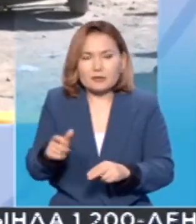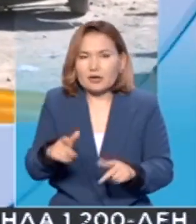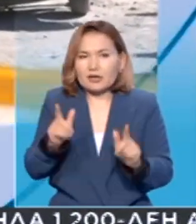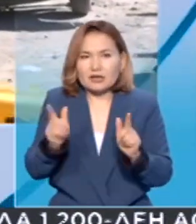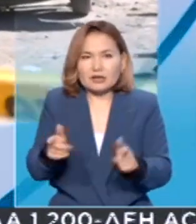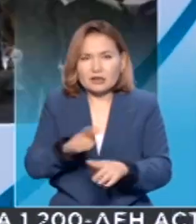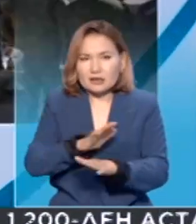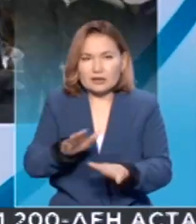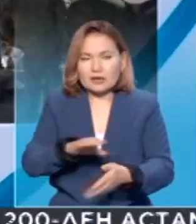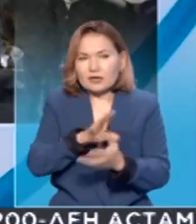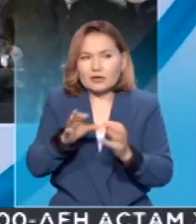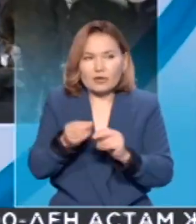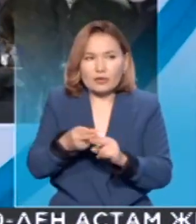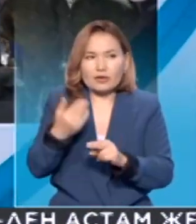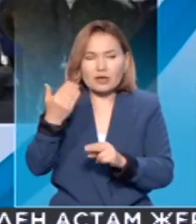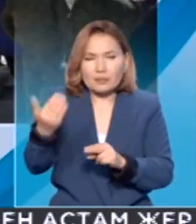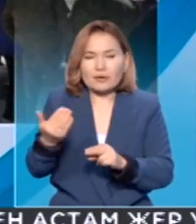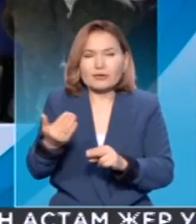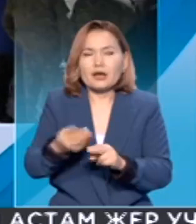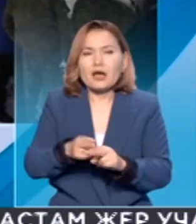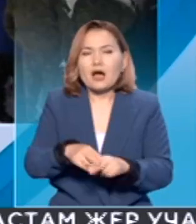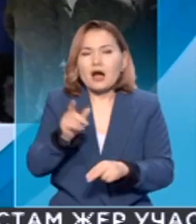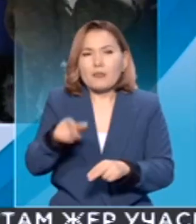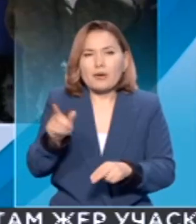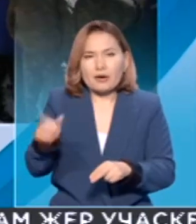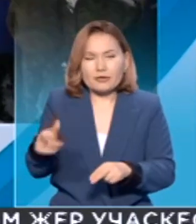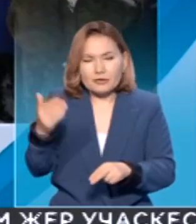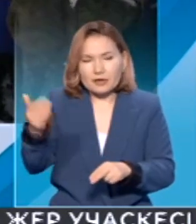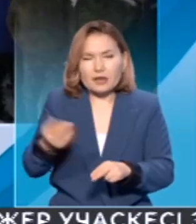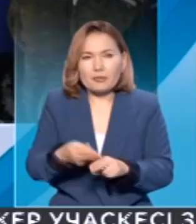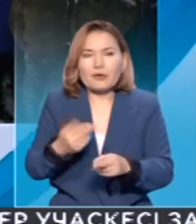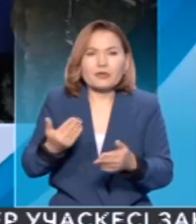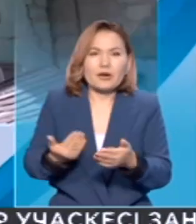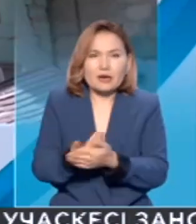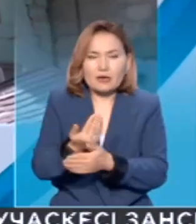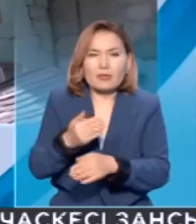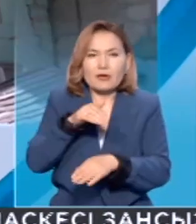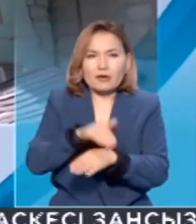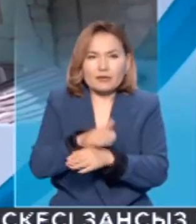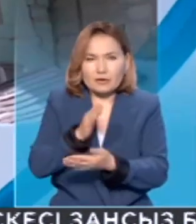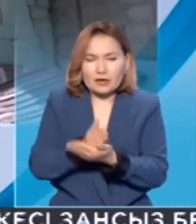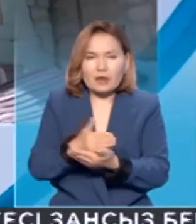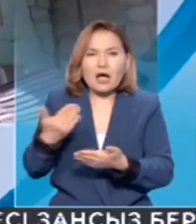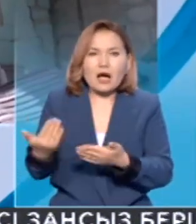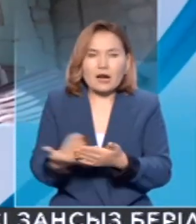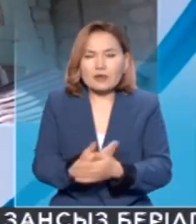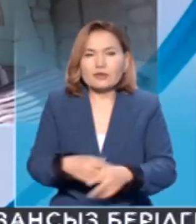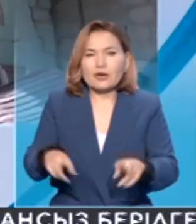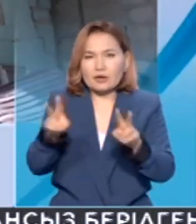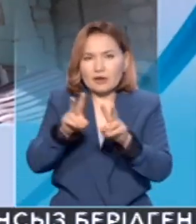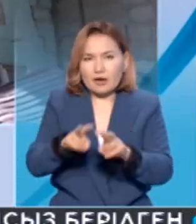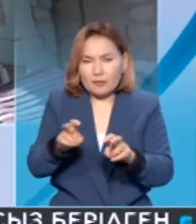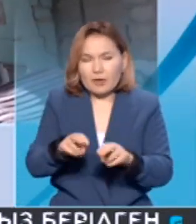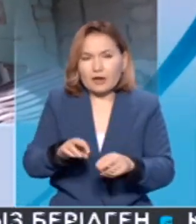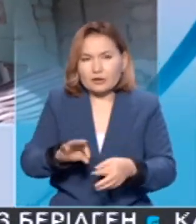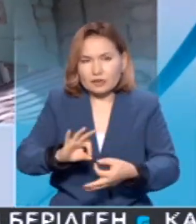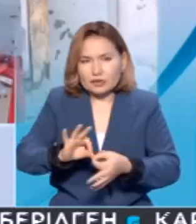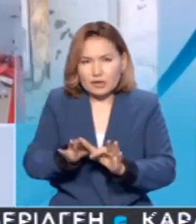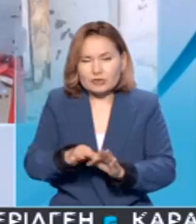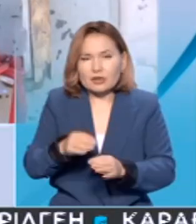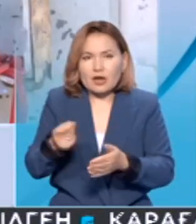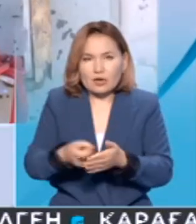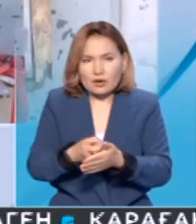келіспейтін айтқан. Соған байланысты жәбірленуші тараптың дәлелдерін ескере отырып, қайта сараптама тағайындау туралы шешім